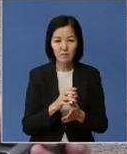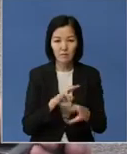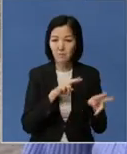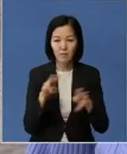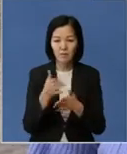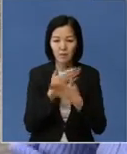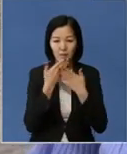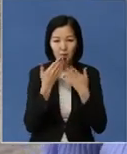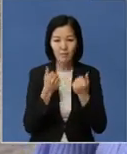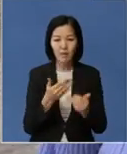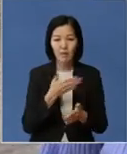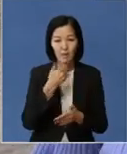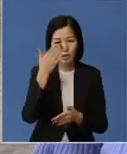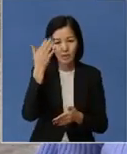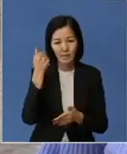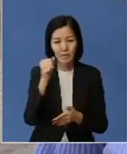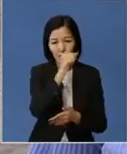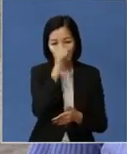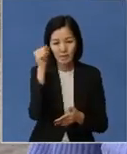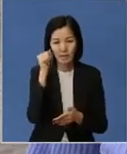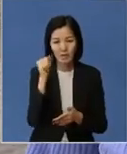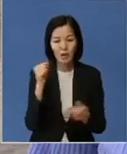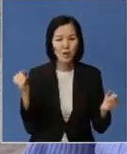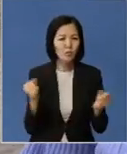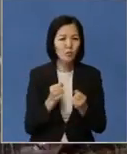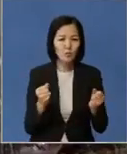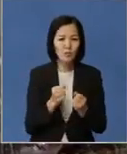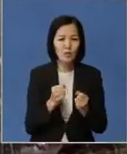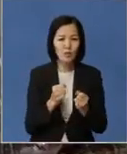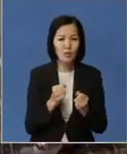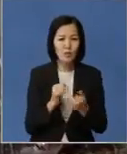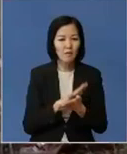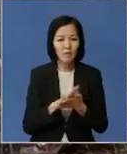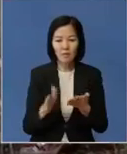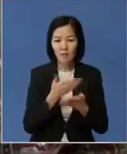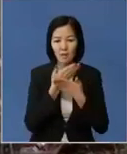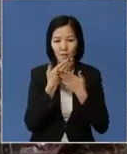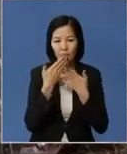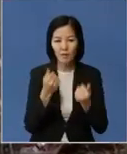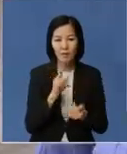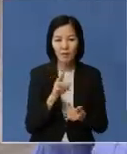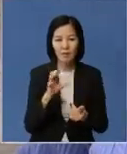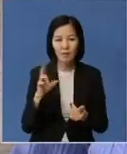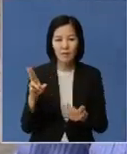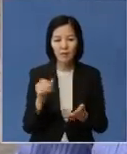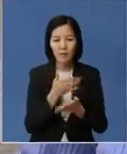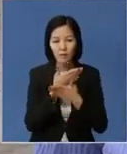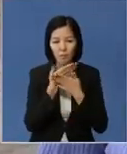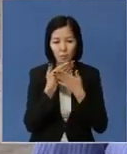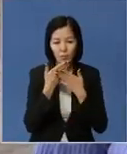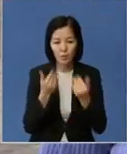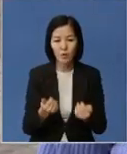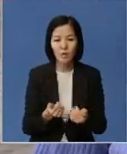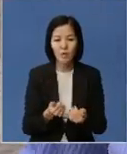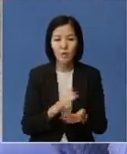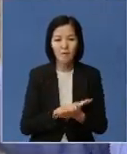қадам. Жазда да қыста да бізде ешқандай не жоқ, мүмкіндік жоқ мүлдем. Кеска вообще атымен жоқ, тазалық аса